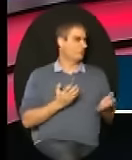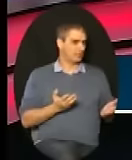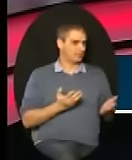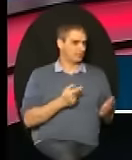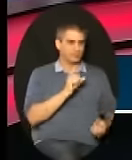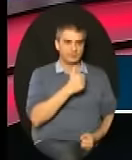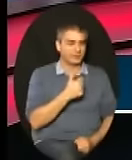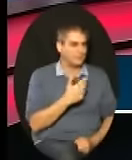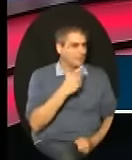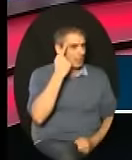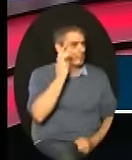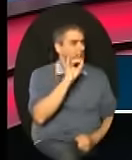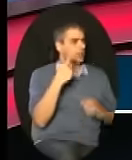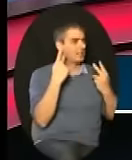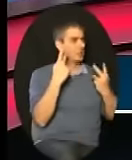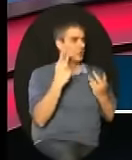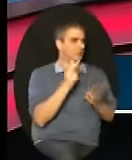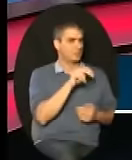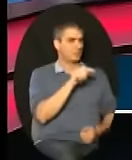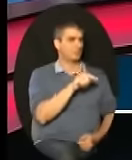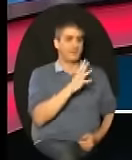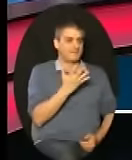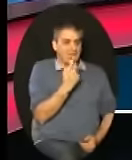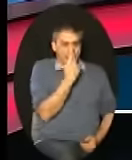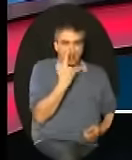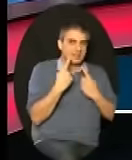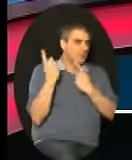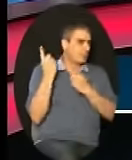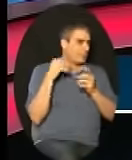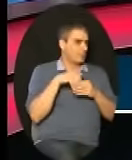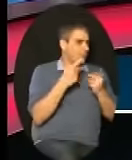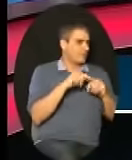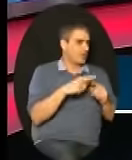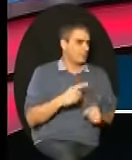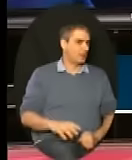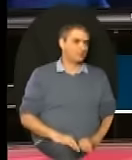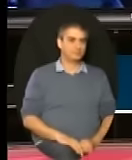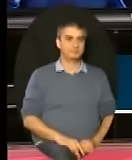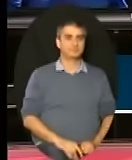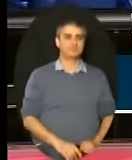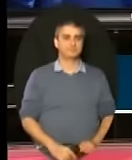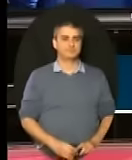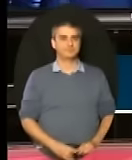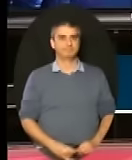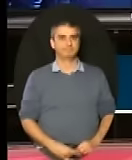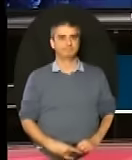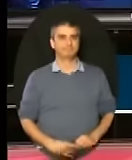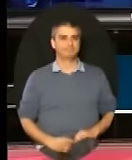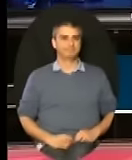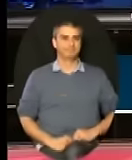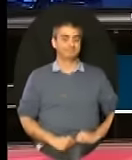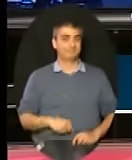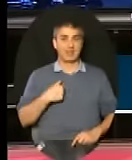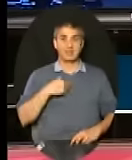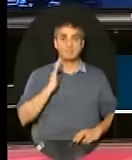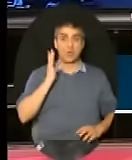אז קודם כל, מה עמדתך העקרונית בסוגיה הזו, ואיך נראה לך הדיון שם בוועדה? אני מתנגדת עמוקות לחוק